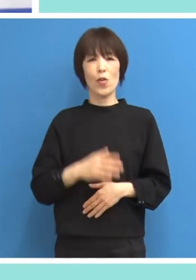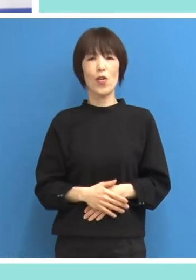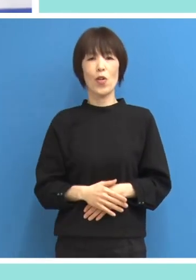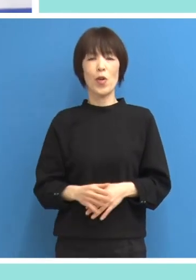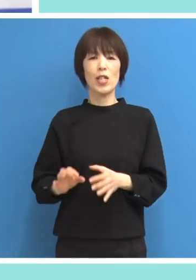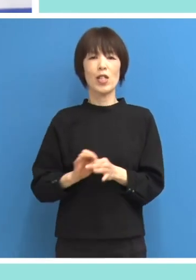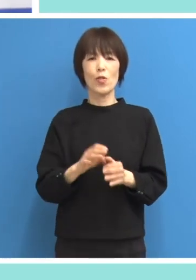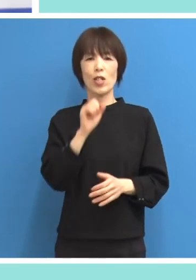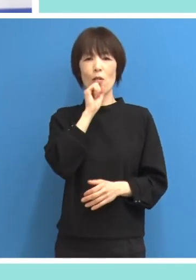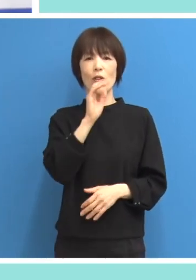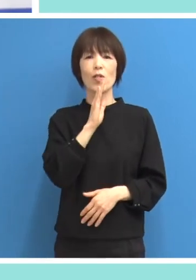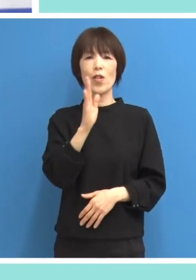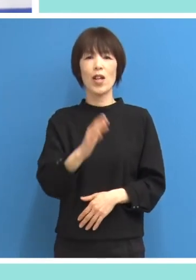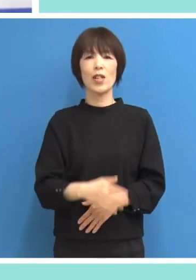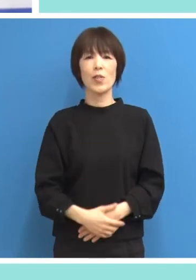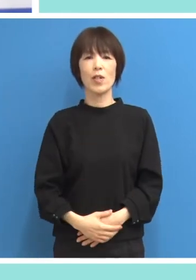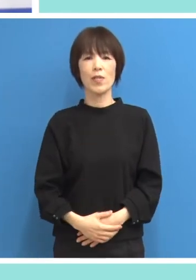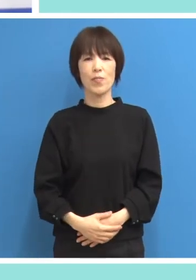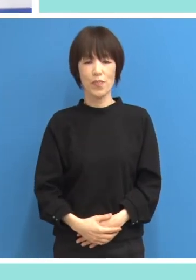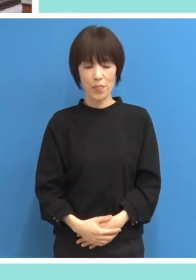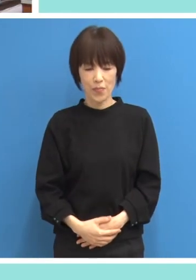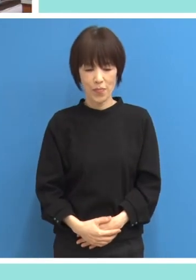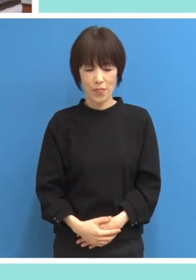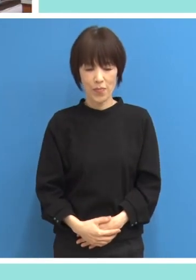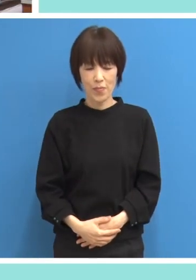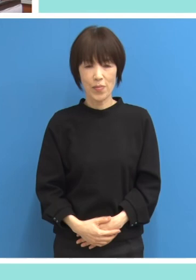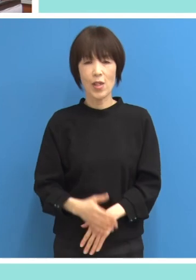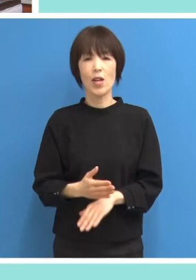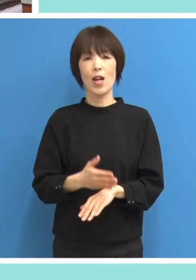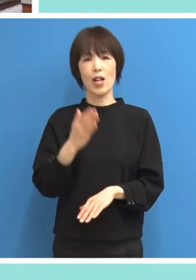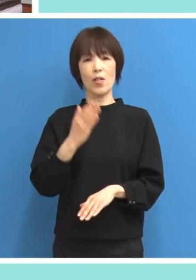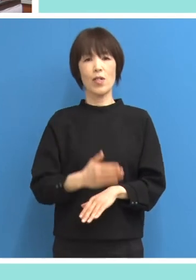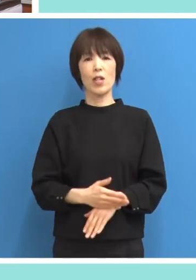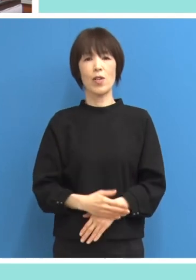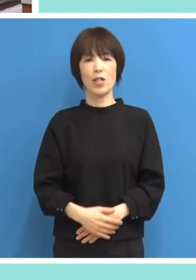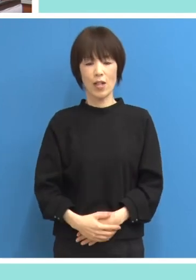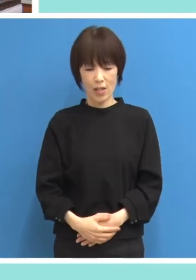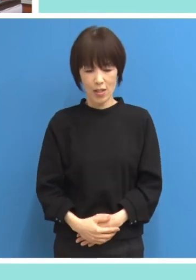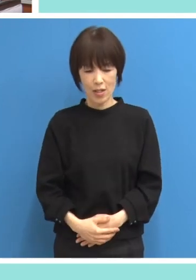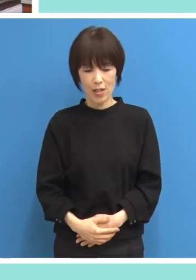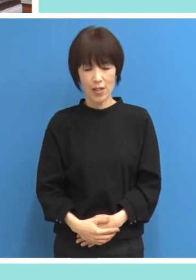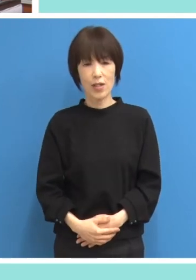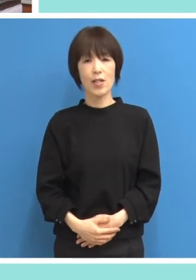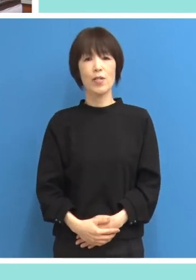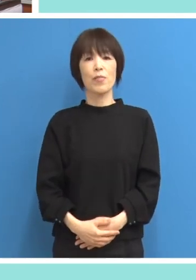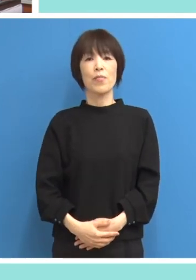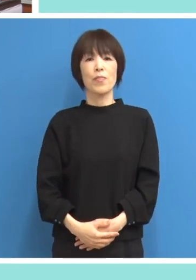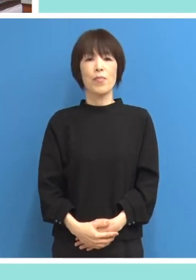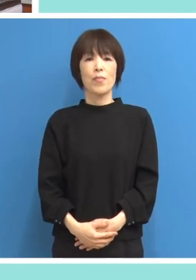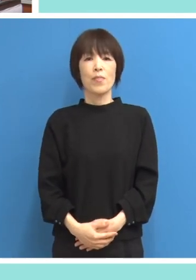どうぞ引き続きよろしくお願いいたします。 市長ありがとうございました。 ありがとうございました。